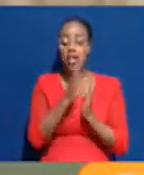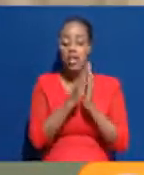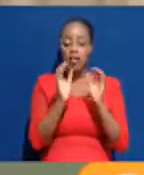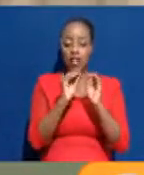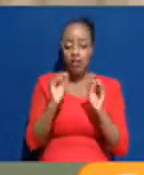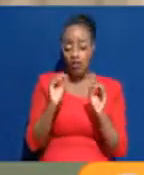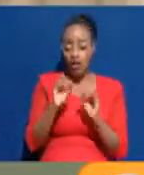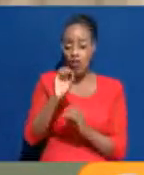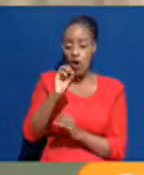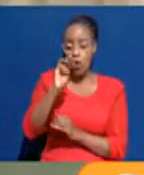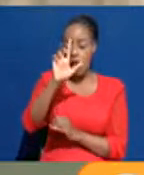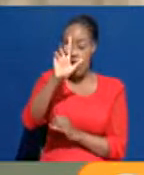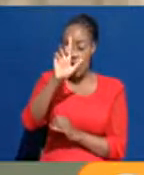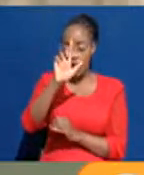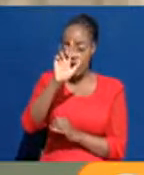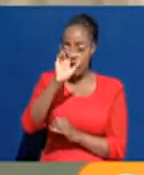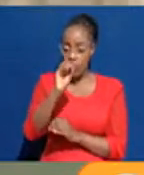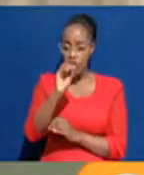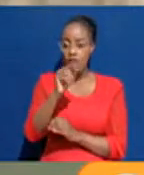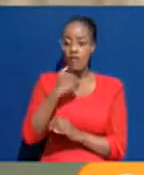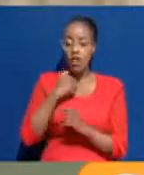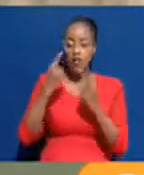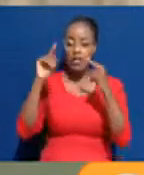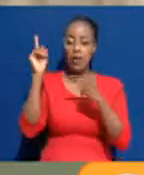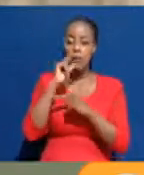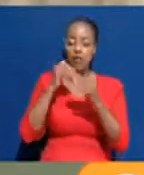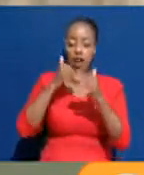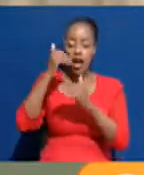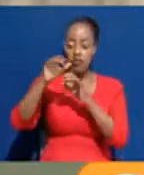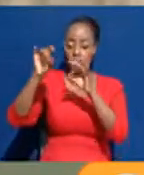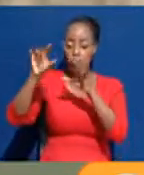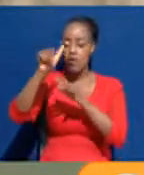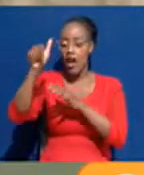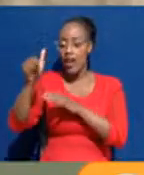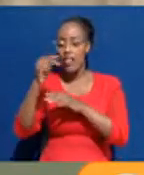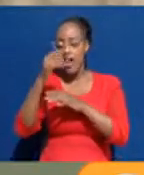wale ni ndoto ambayo imeweza kutimia baada ya kuacha ndoto nyingine ya kucheza soka.